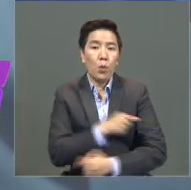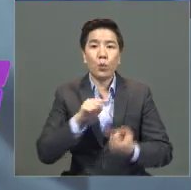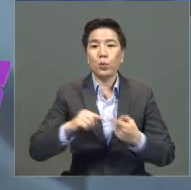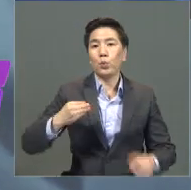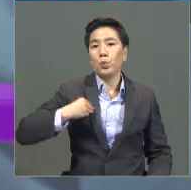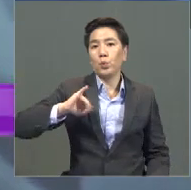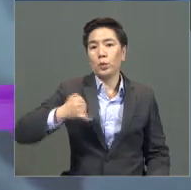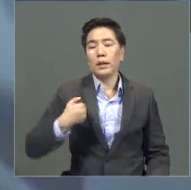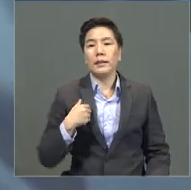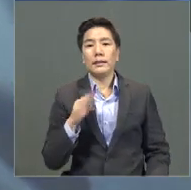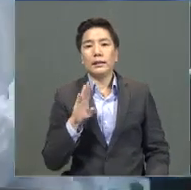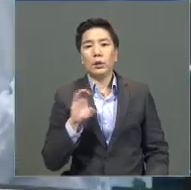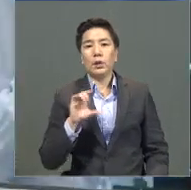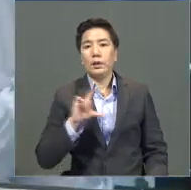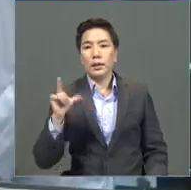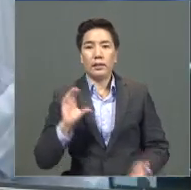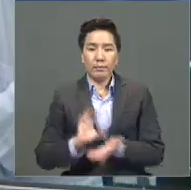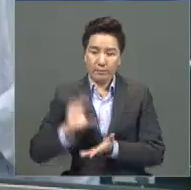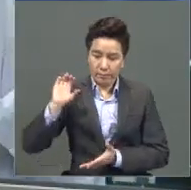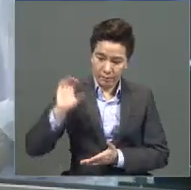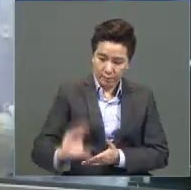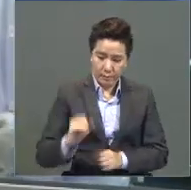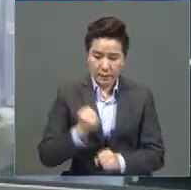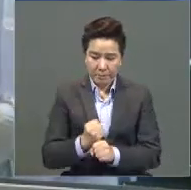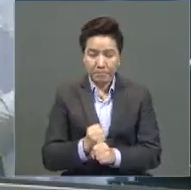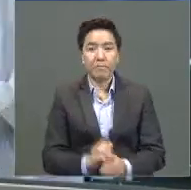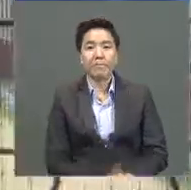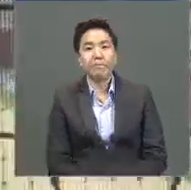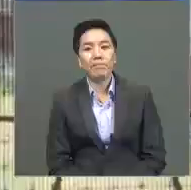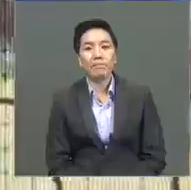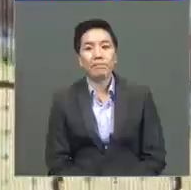ของจุฬาเนี่ยจำนวน 400ล้านบาทครับโน้ท